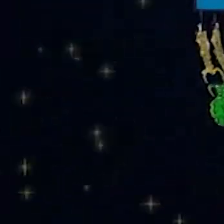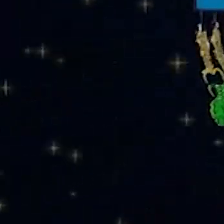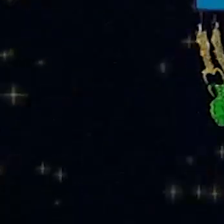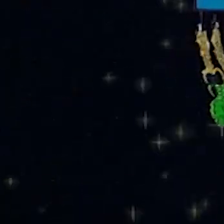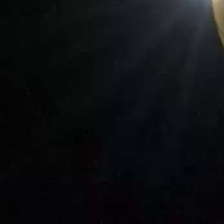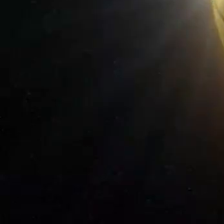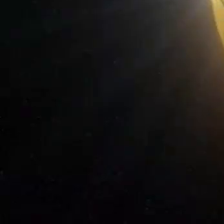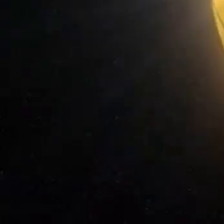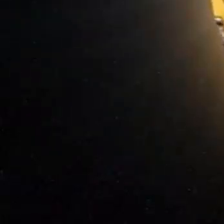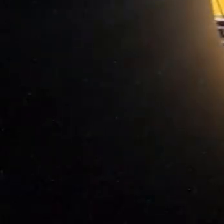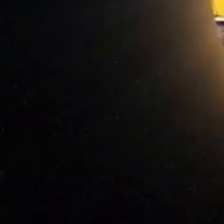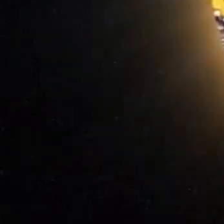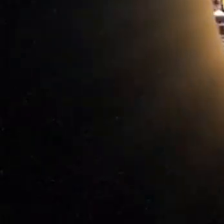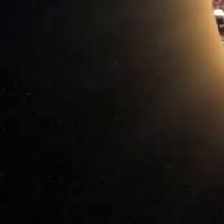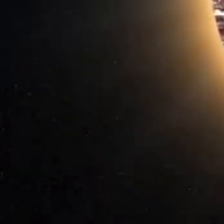ቃል